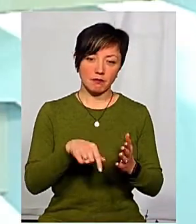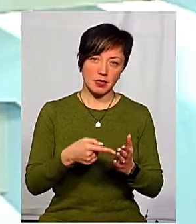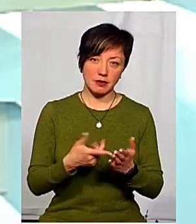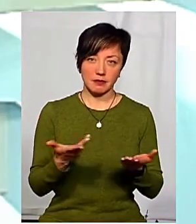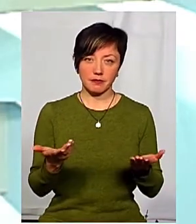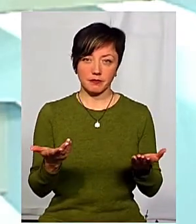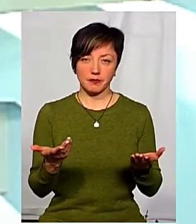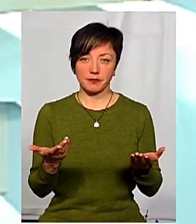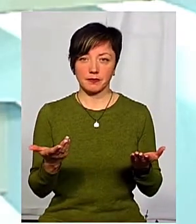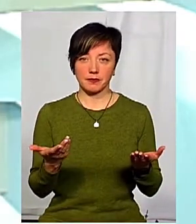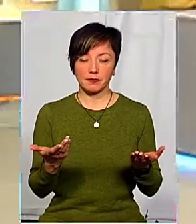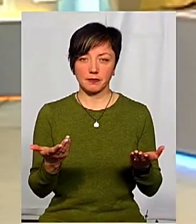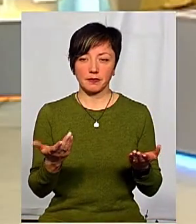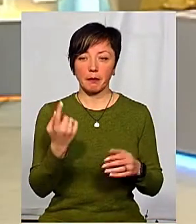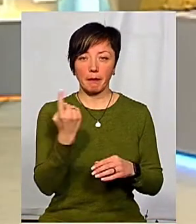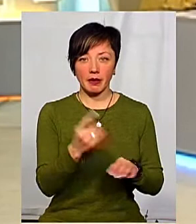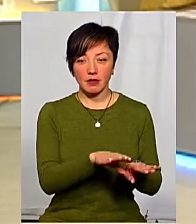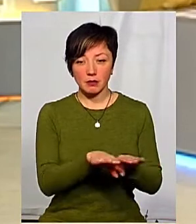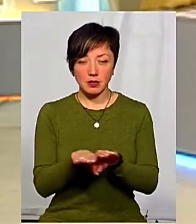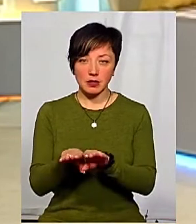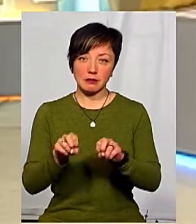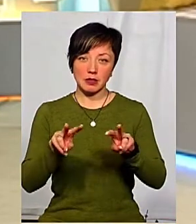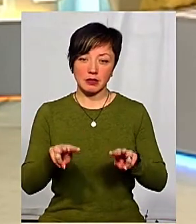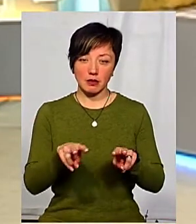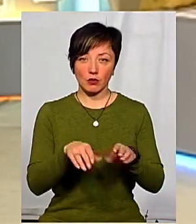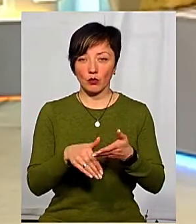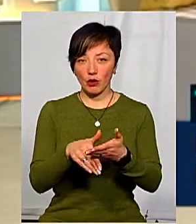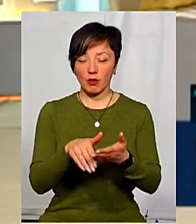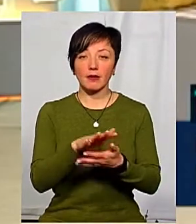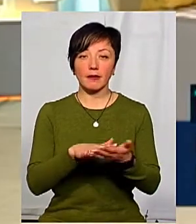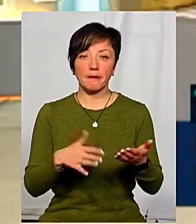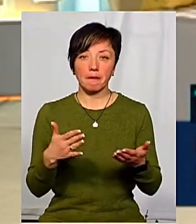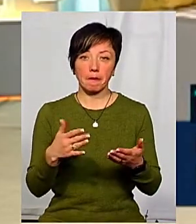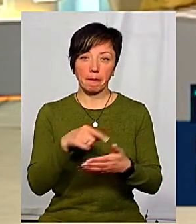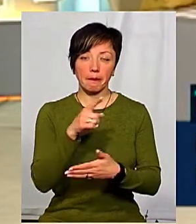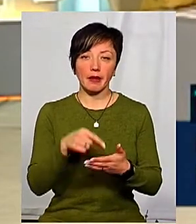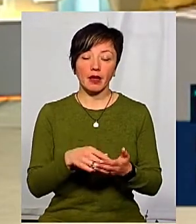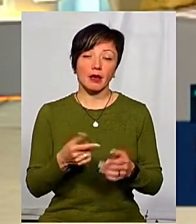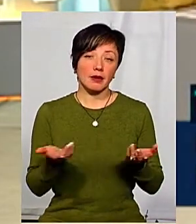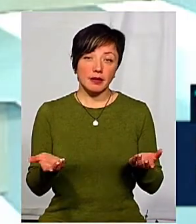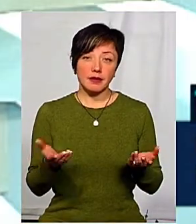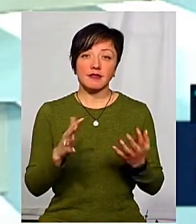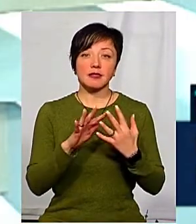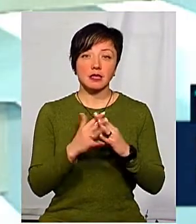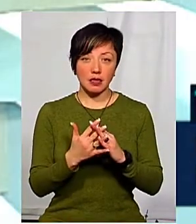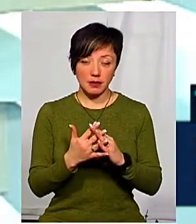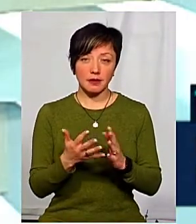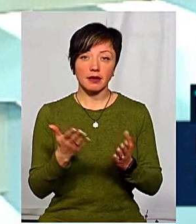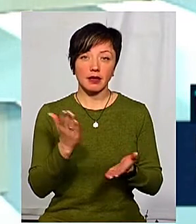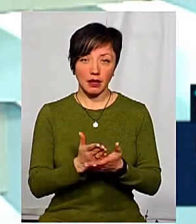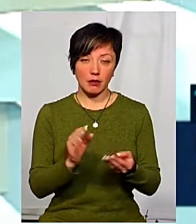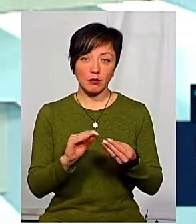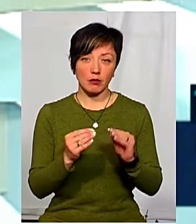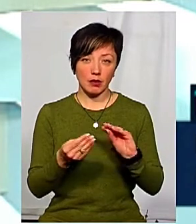місті, первинна медицина, спеціалізована допомога? Ну, тут однозначно в селі